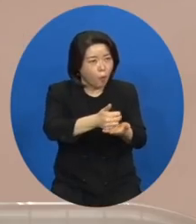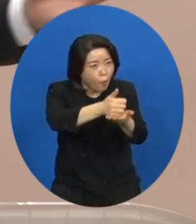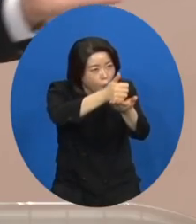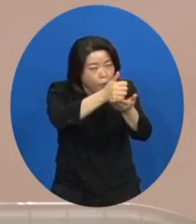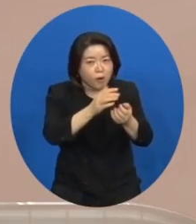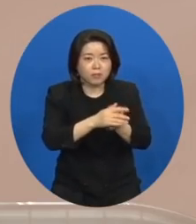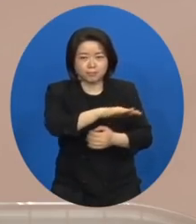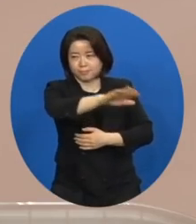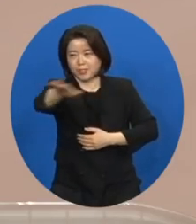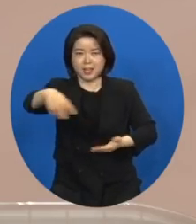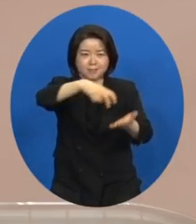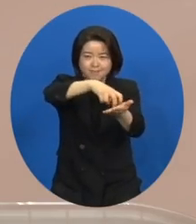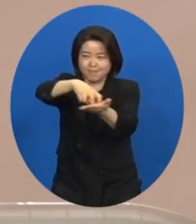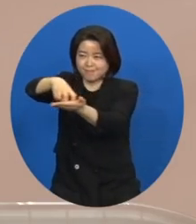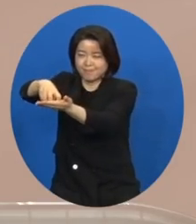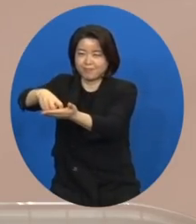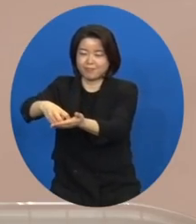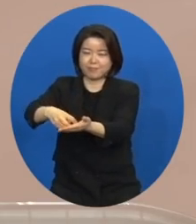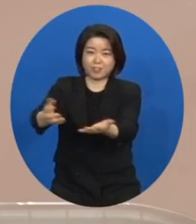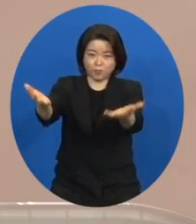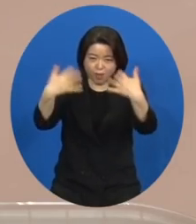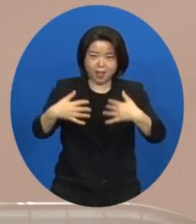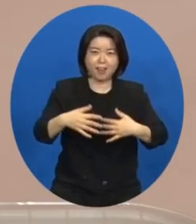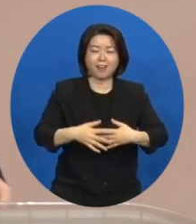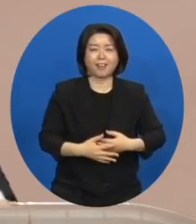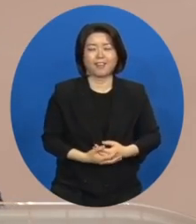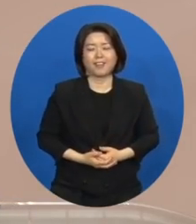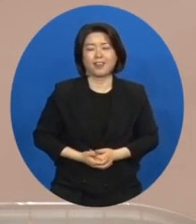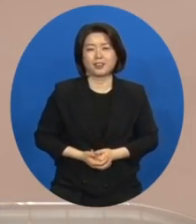다들 무릎 꿇어 짜식들 보면서 아